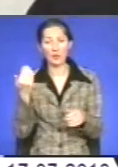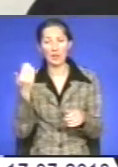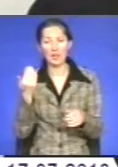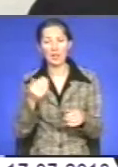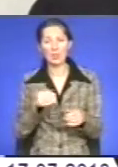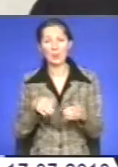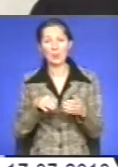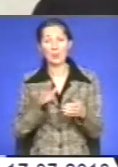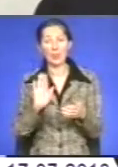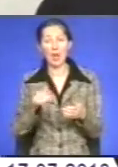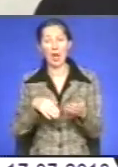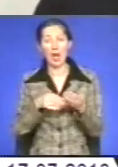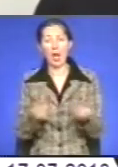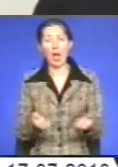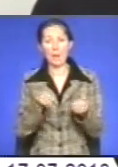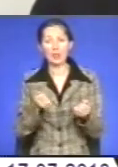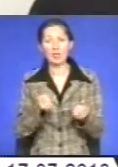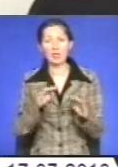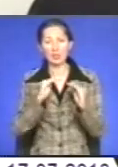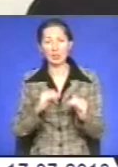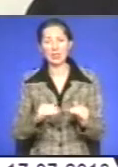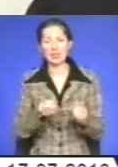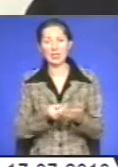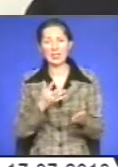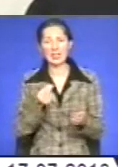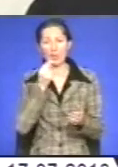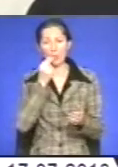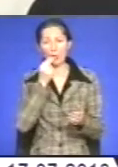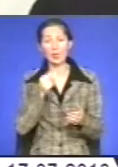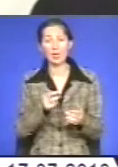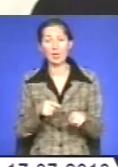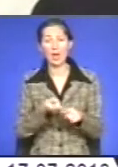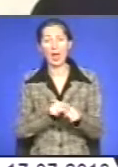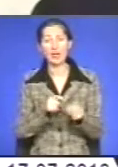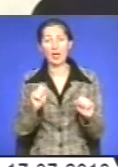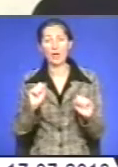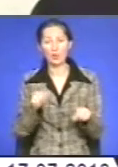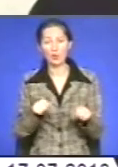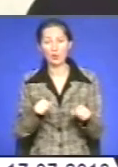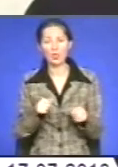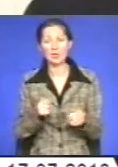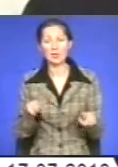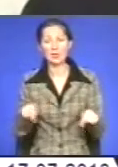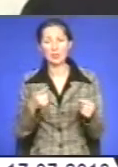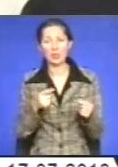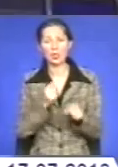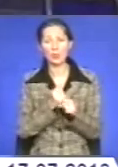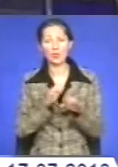на местные продукты питания. Это еще возможность создания новых рабочих мест в нашем регионе, особенно на